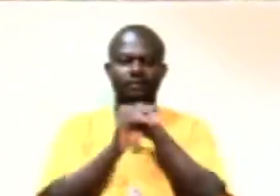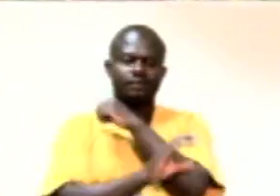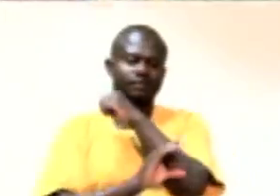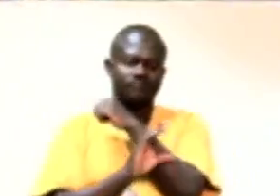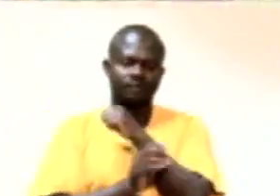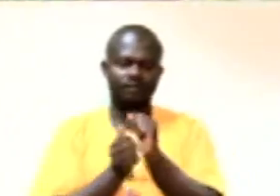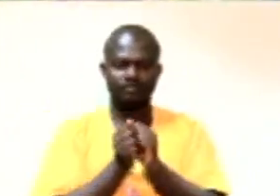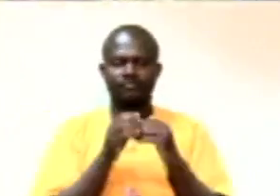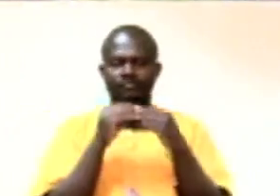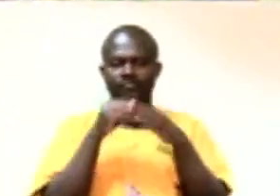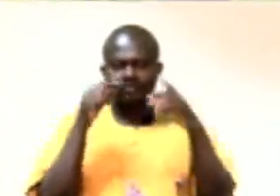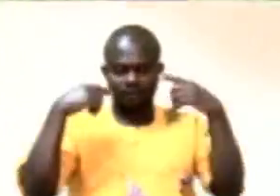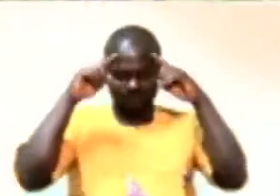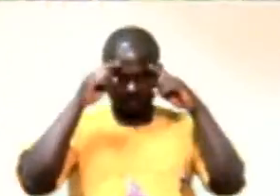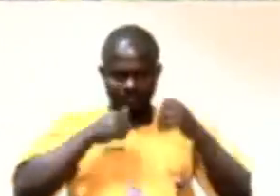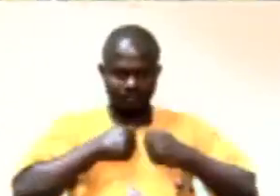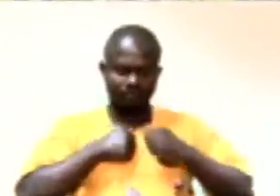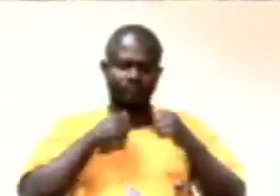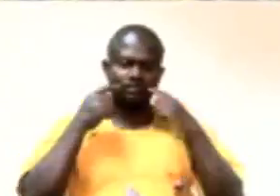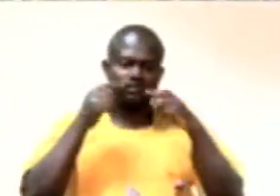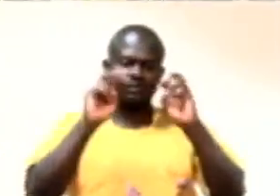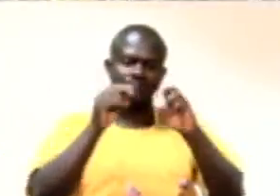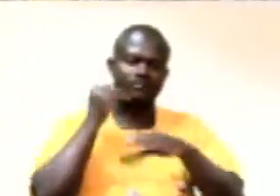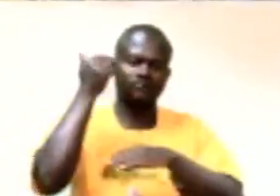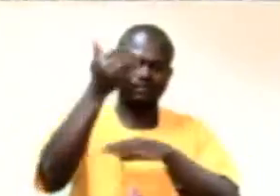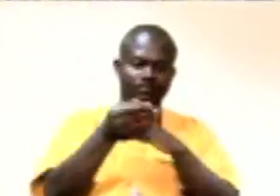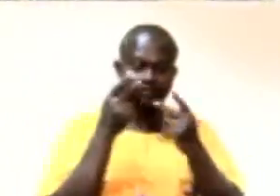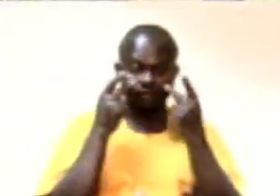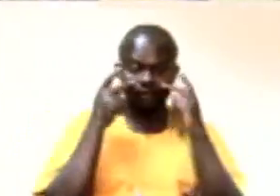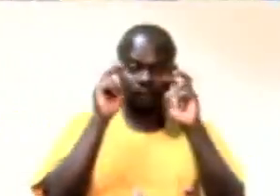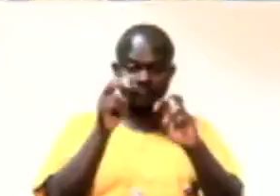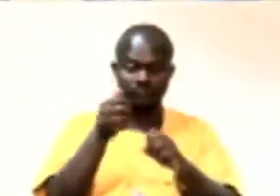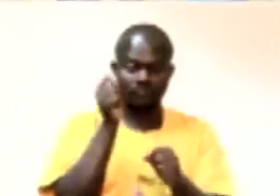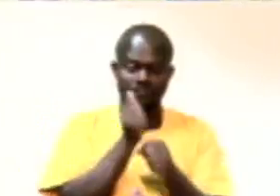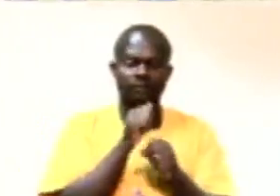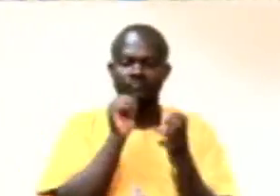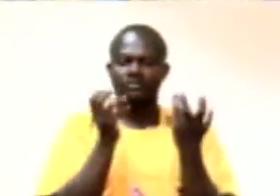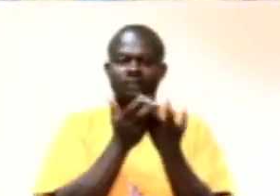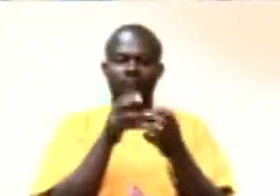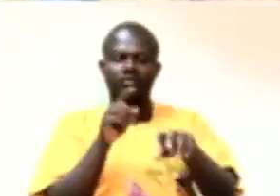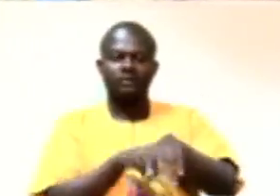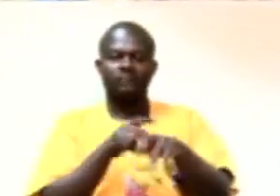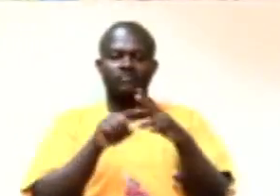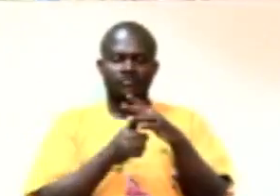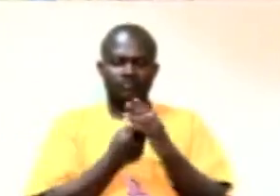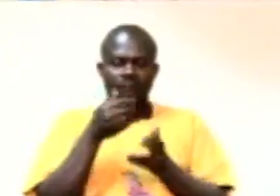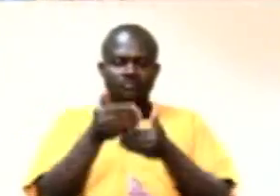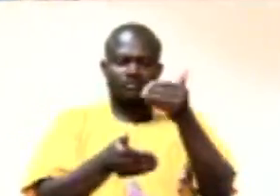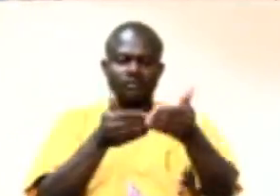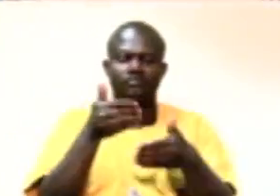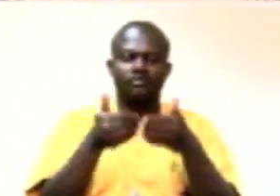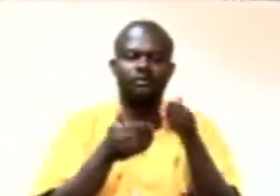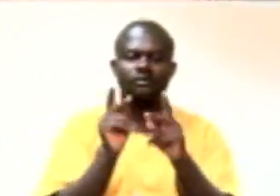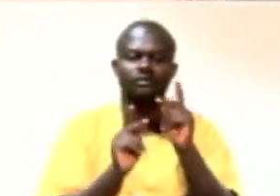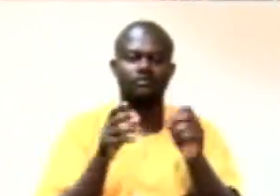gihugu. Ubuyobozi bwa kaminuza y'u Rwanda buvuga ko nyuma yo kubona ko iyo mikorere itajyanye n'igihe, bwatangiye urugendo rwo